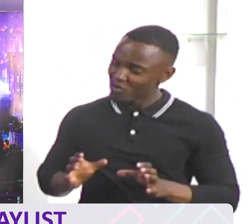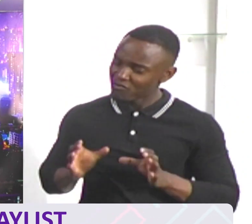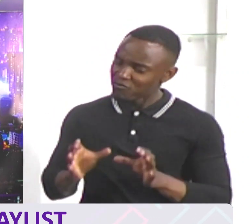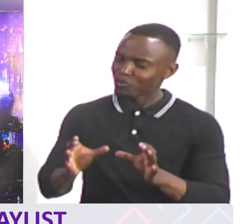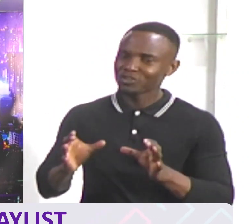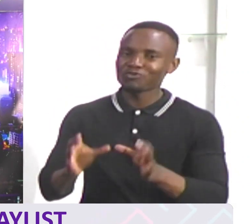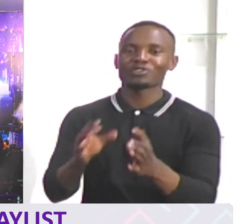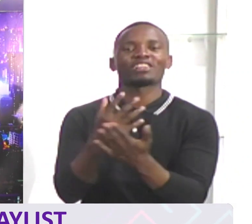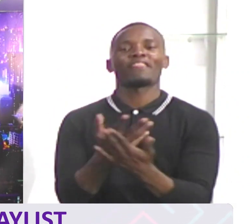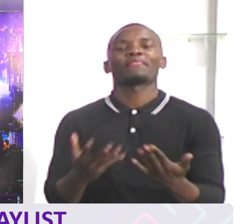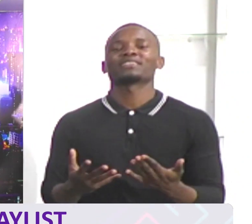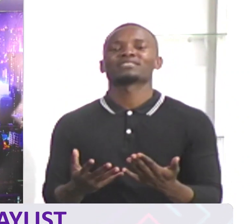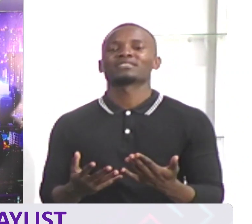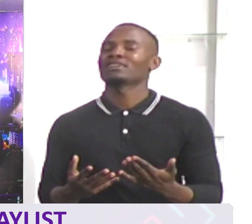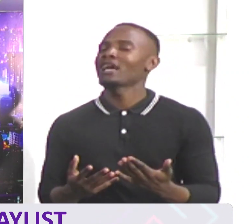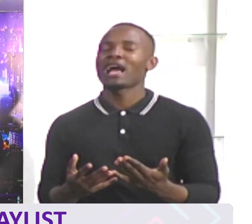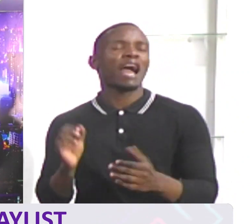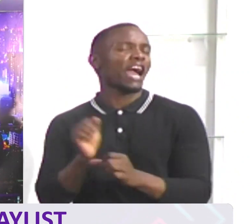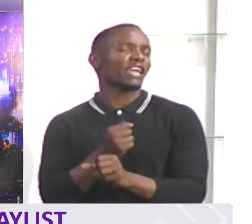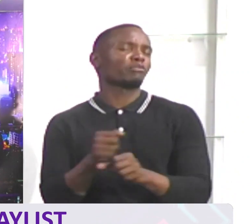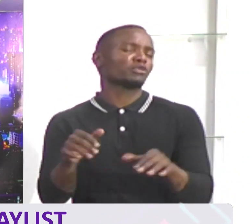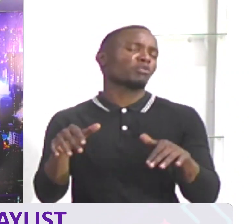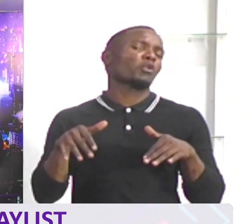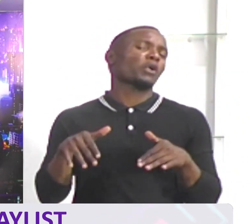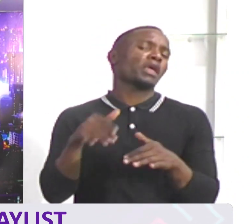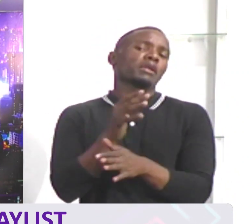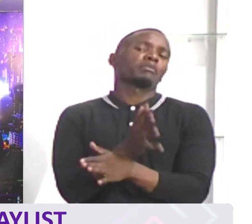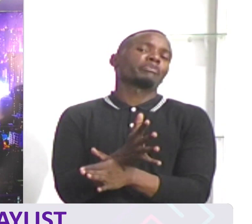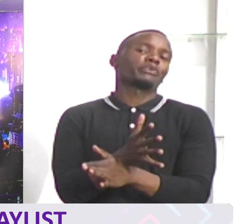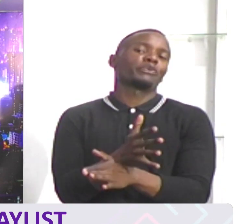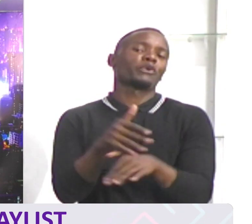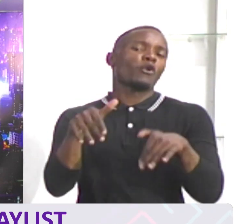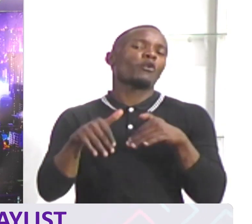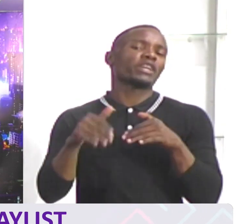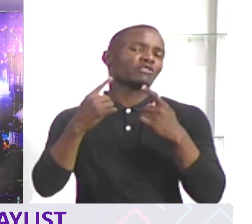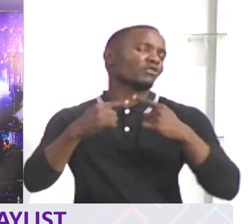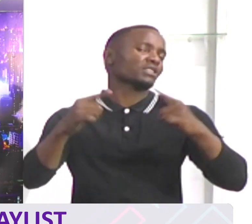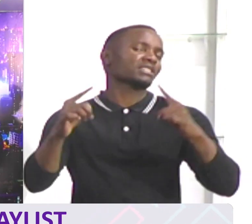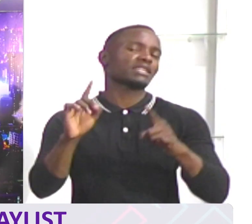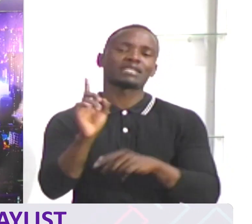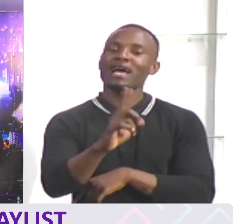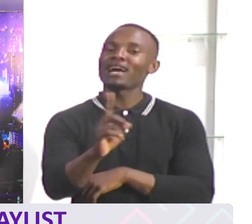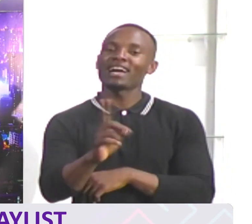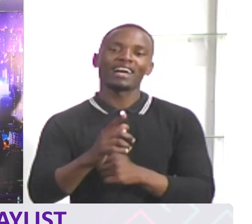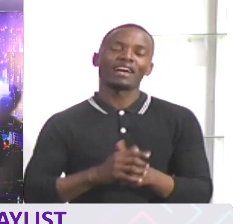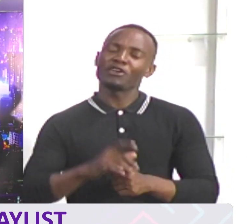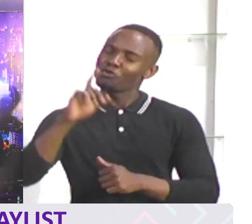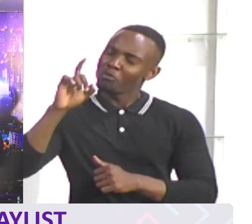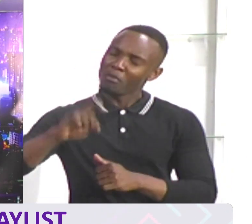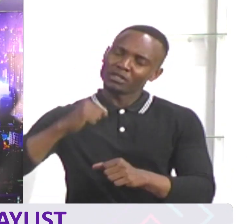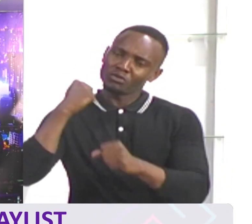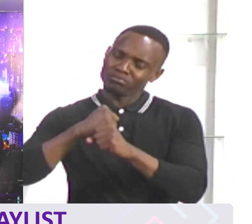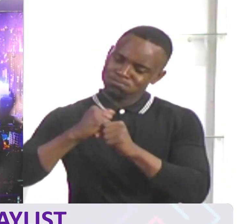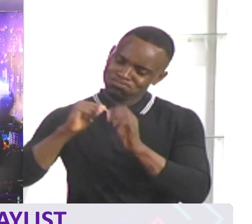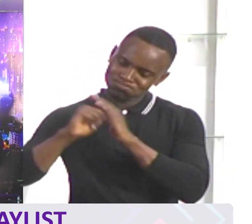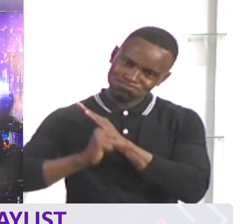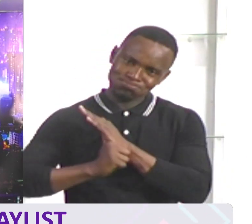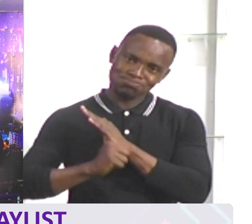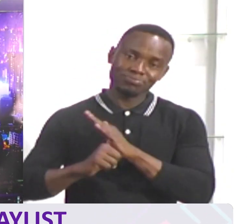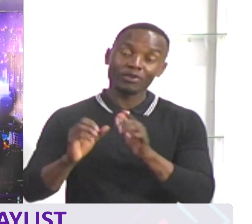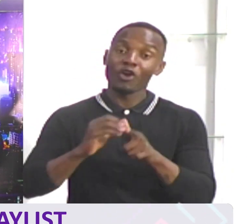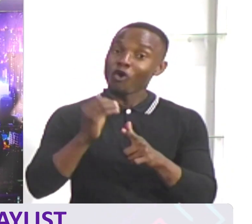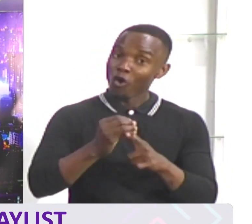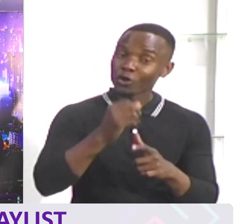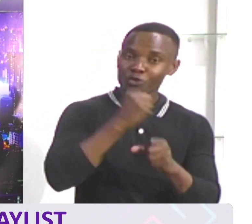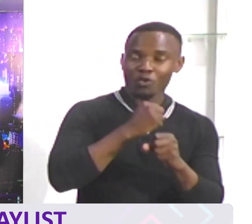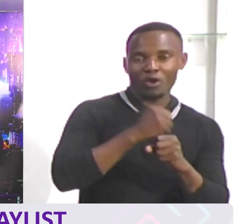uforce. Si ati unaiya kama tunangoja ikama umekaa tu. No sitting pretty. Lazima ujitume. Ama utatumwa. Ama utumwe.